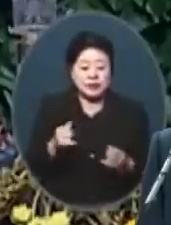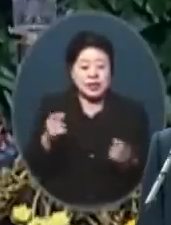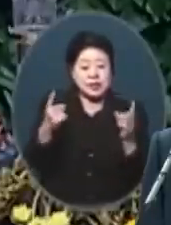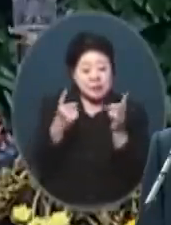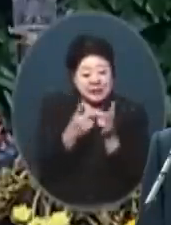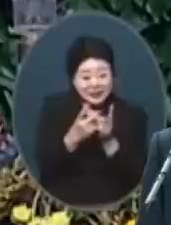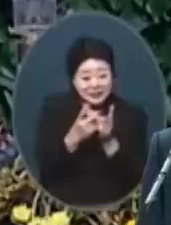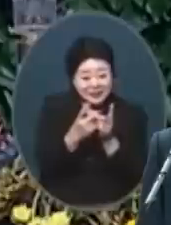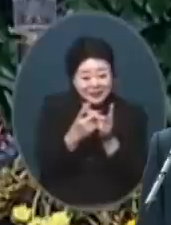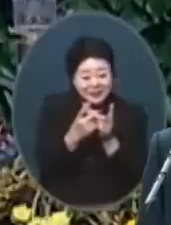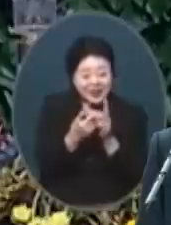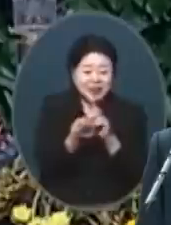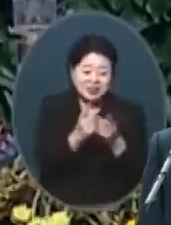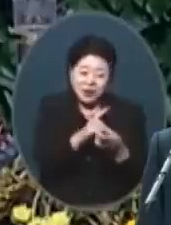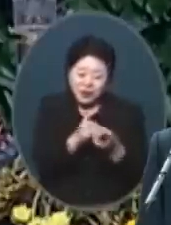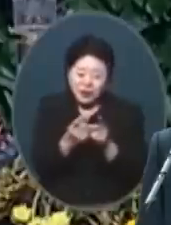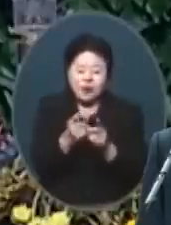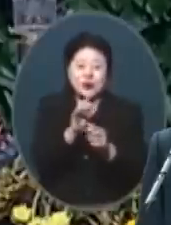만나서 서로